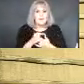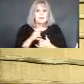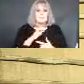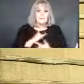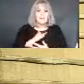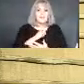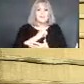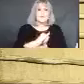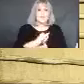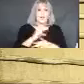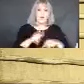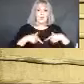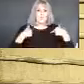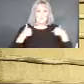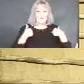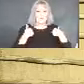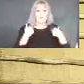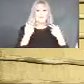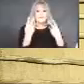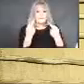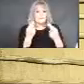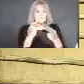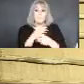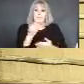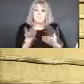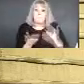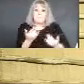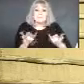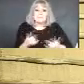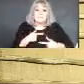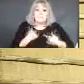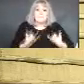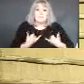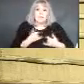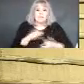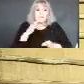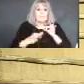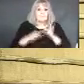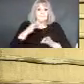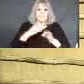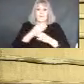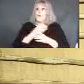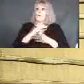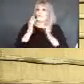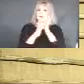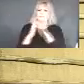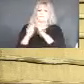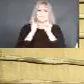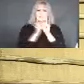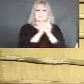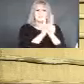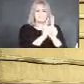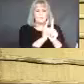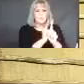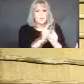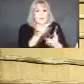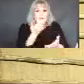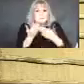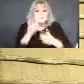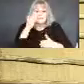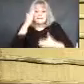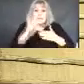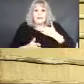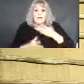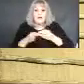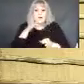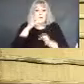en daarom kan hy ook jou lewe nuut maak. Miskien wil jy vandag besluit om Jesus te volg. Miskien volg jy klaar Jesus, maar